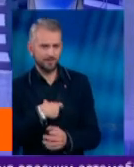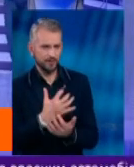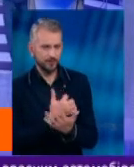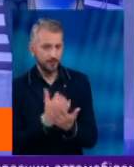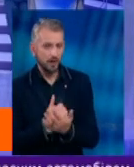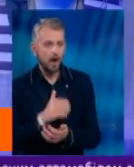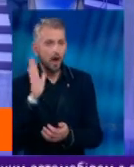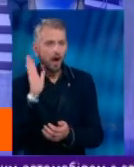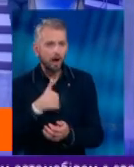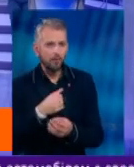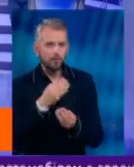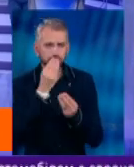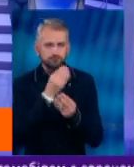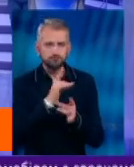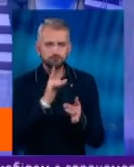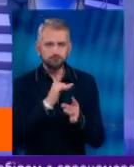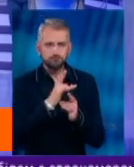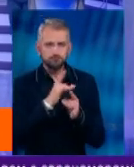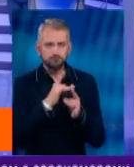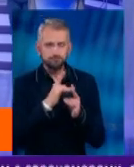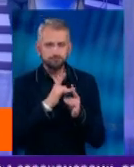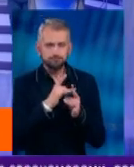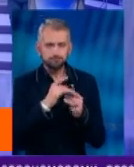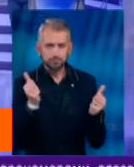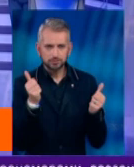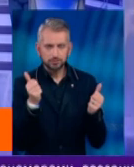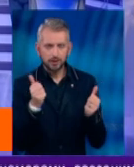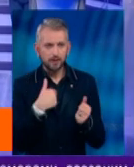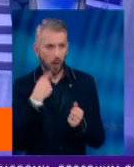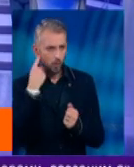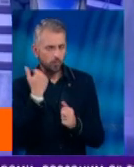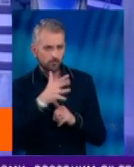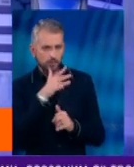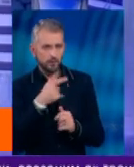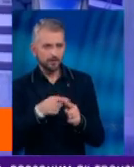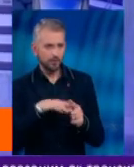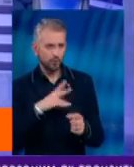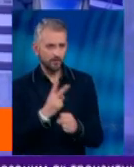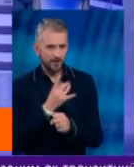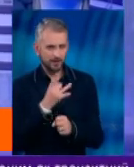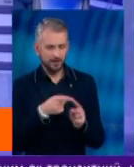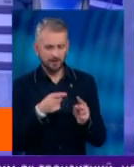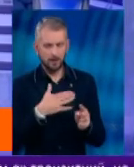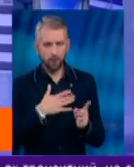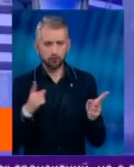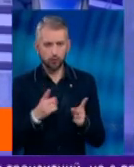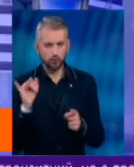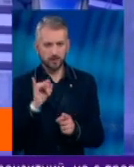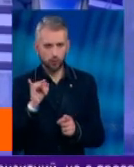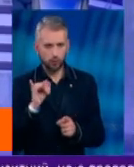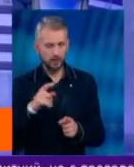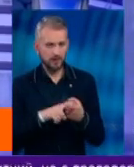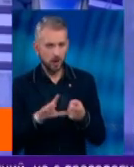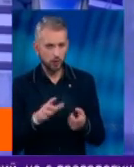ця мильна бульбашка тріснула. Я думаю, що вже час, тим більше, що в нас вже це відбувалося два рази за нашу коротку історію